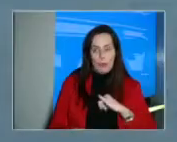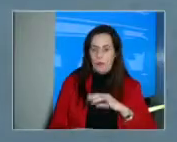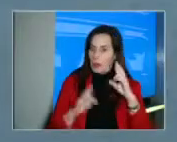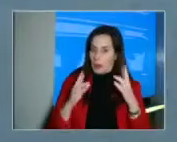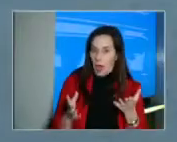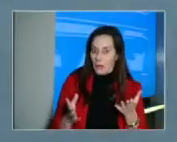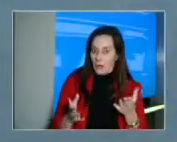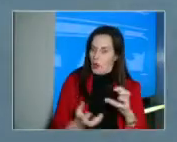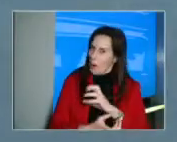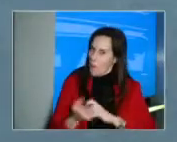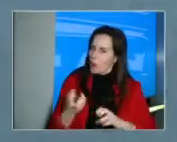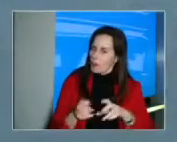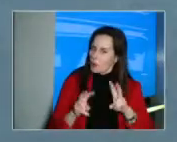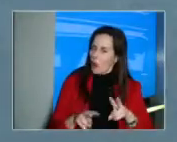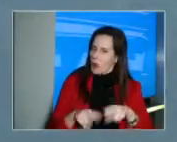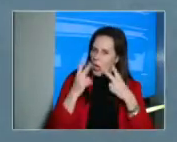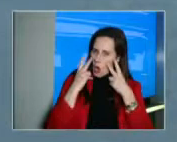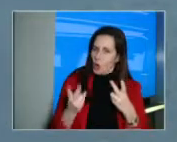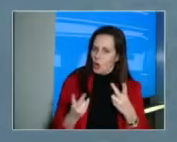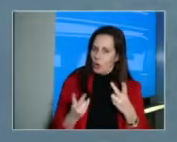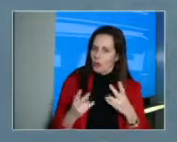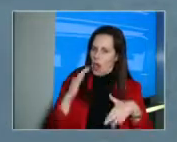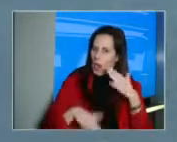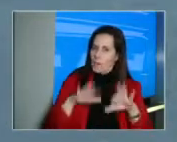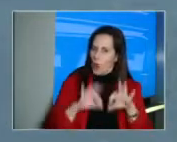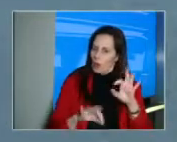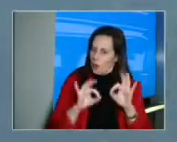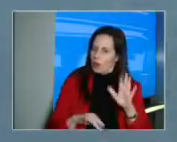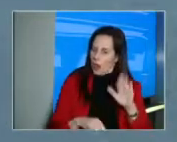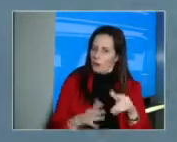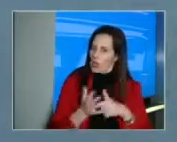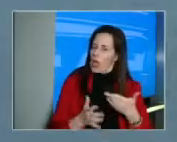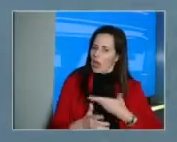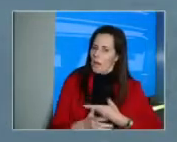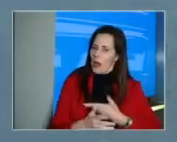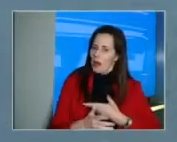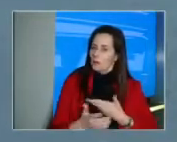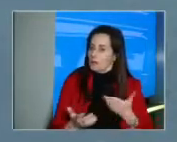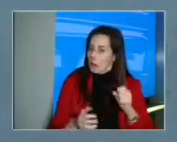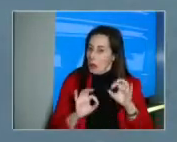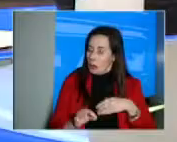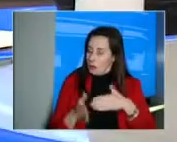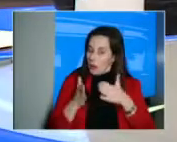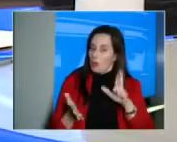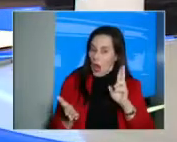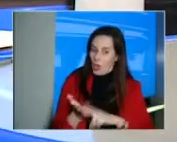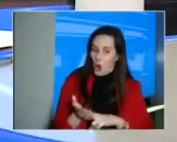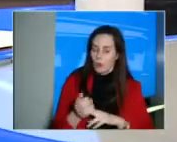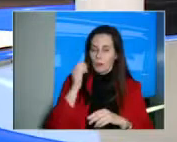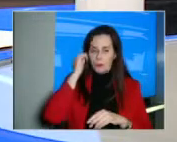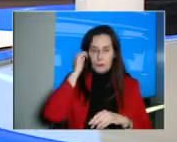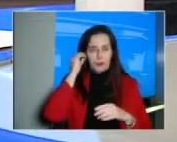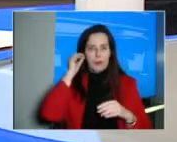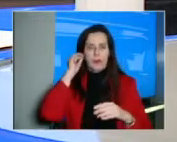מקווה שהמורכבות שלה תוכל לבוא לידי ביטוי לאחר הבחירות, באמת אפילו כדי לקבל איזושהי הערה על אם אנחנו הולכים לכיוון הנכון או לא.